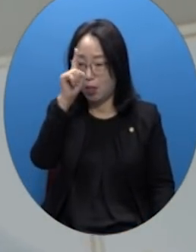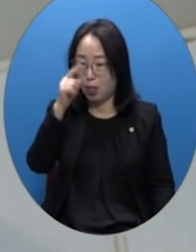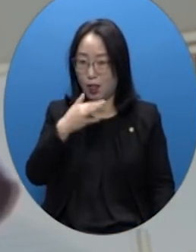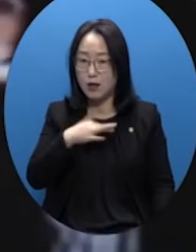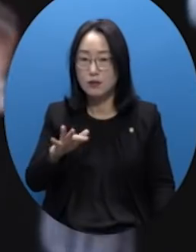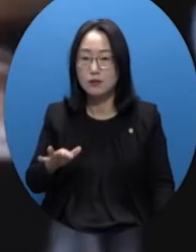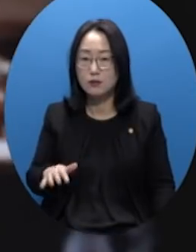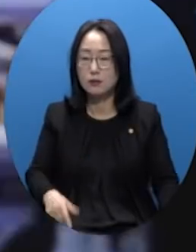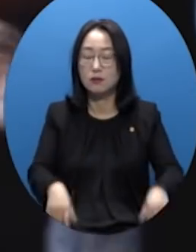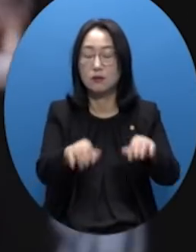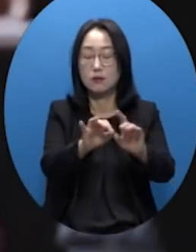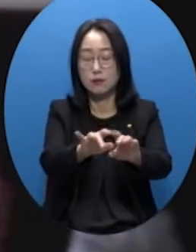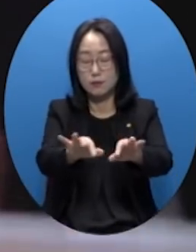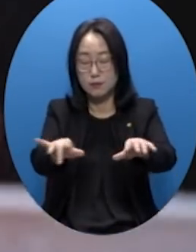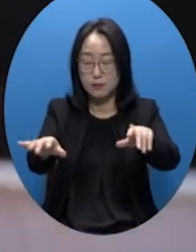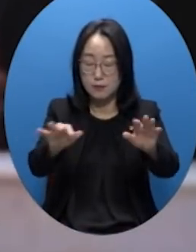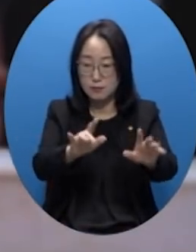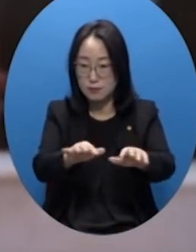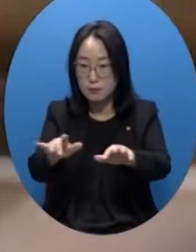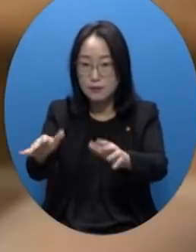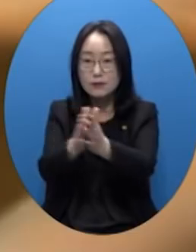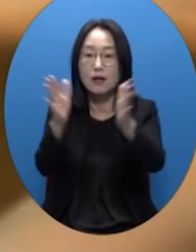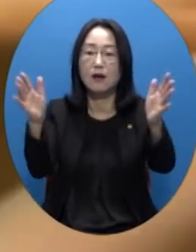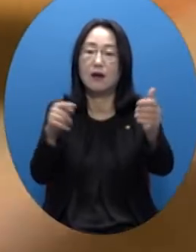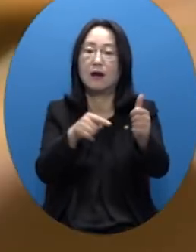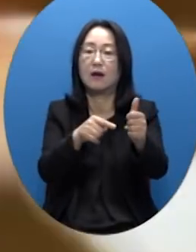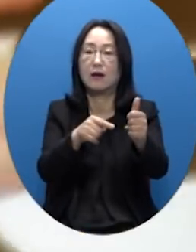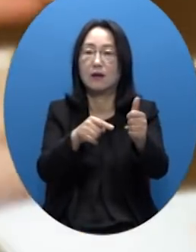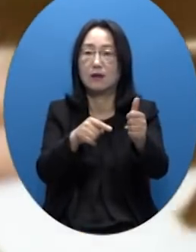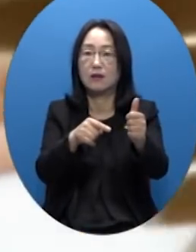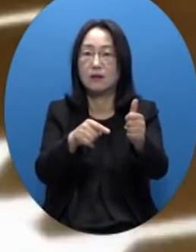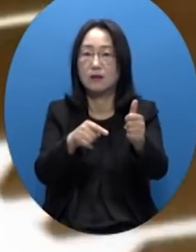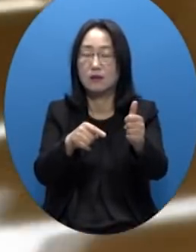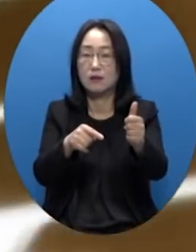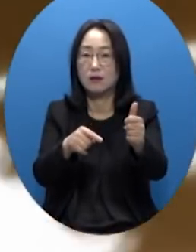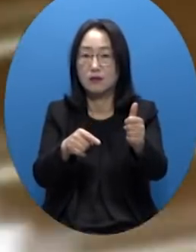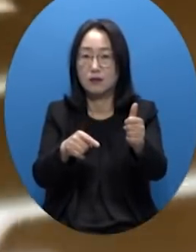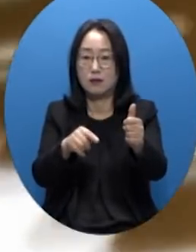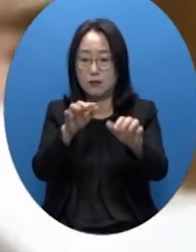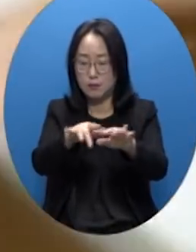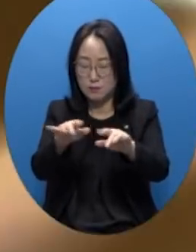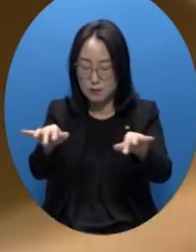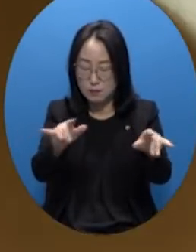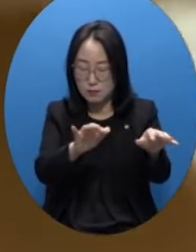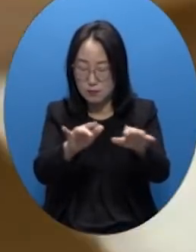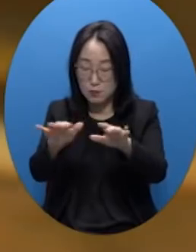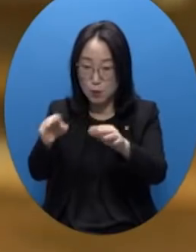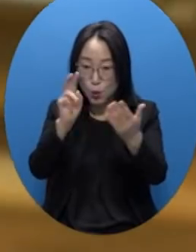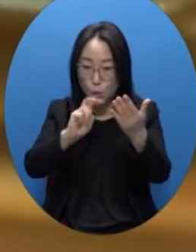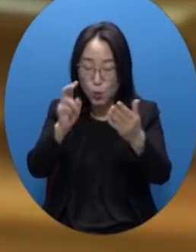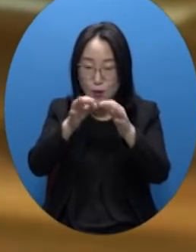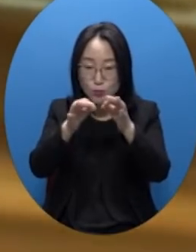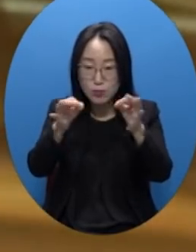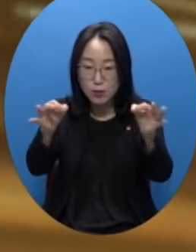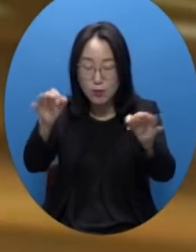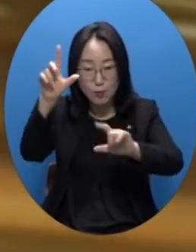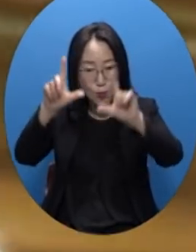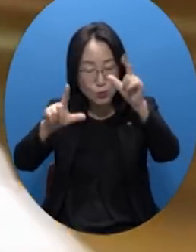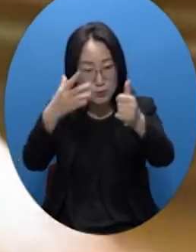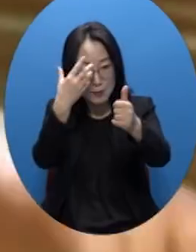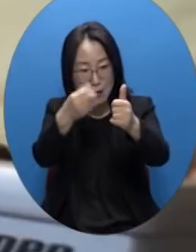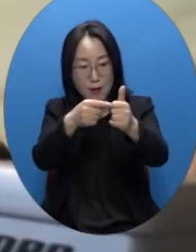편 5를 안서 치기 시작했습니다 얘가 편을 치기 위해서 노래를 부르는 모습을